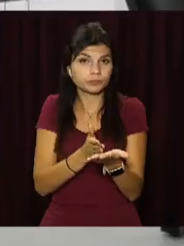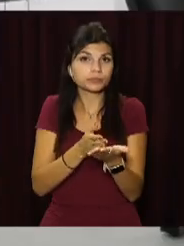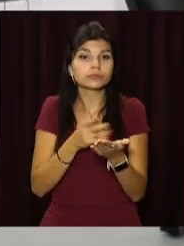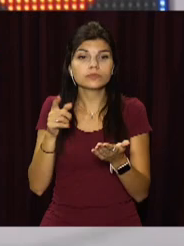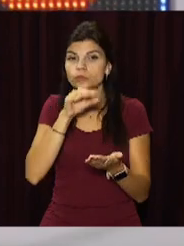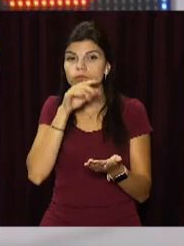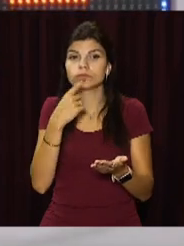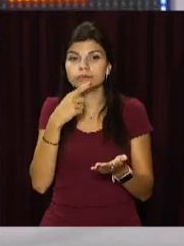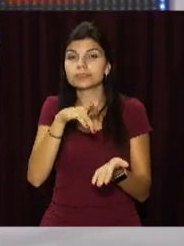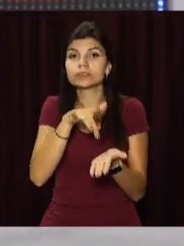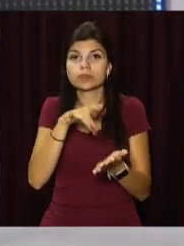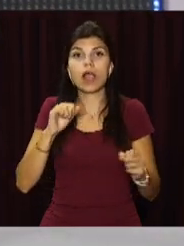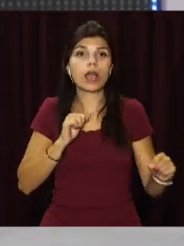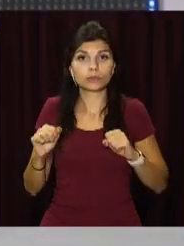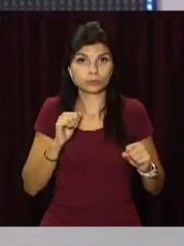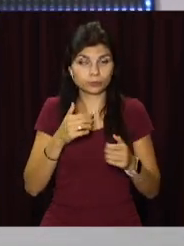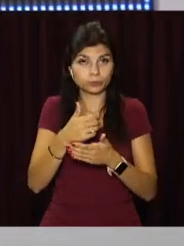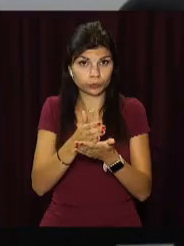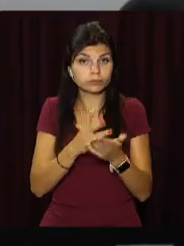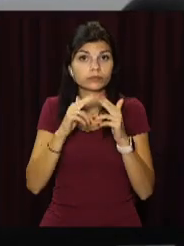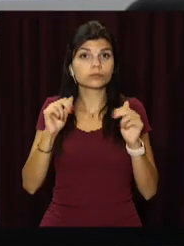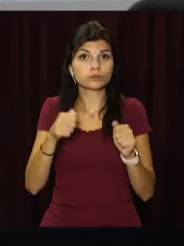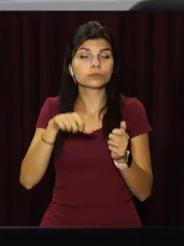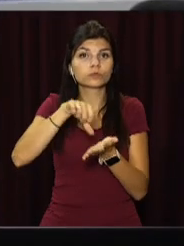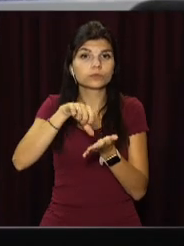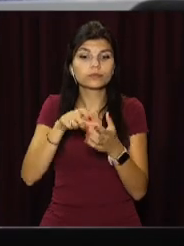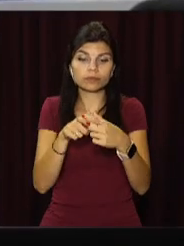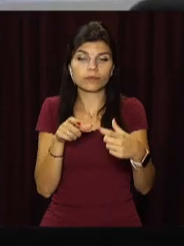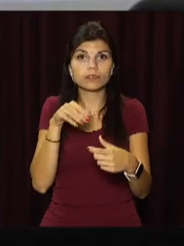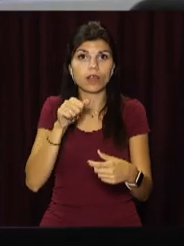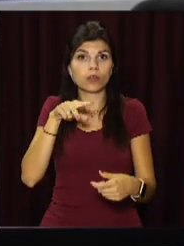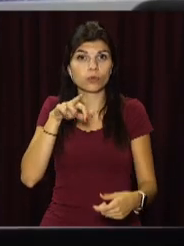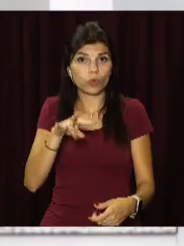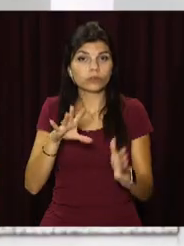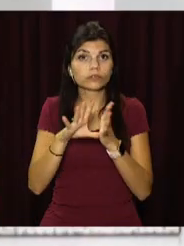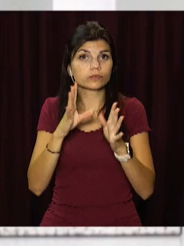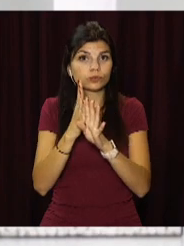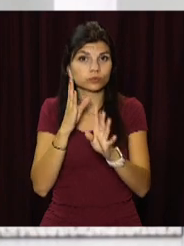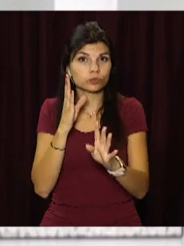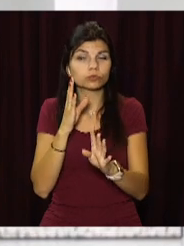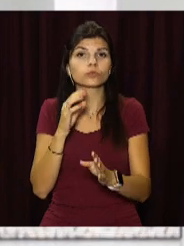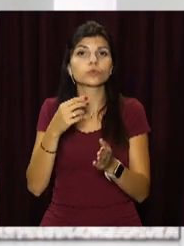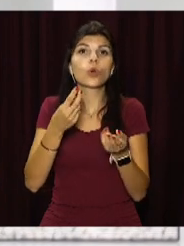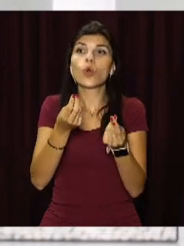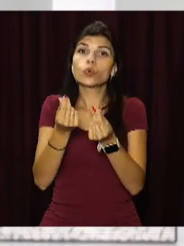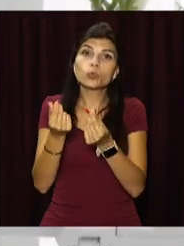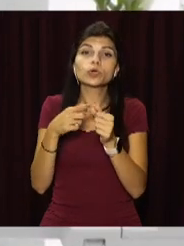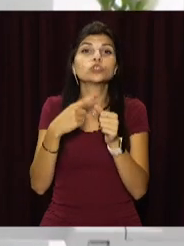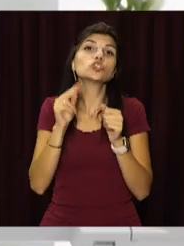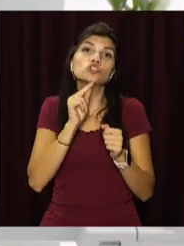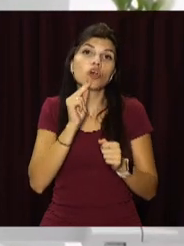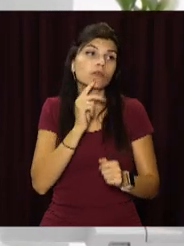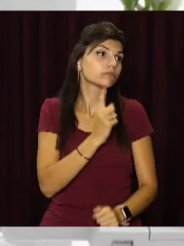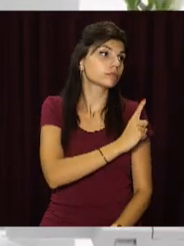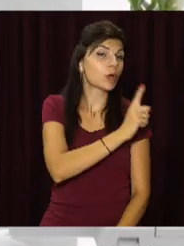ж кажуть, у центрі адмінпослуг дніпряни можуть взяти талончик на електронну чергу і піти за покупками або ж пити каву.